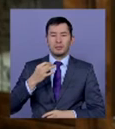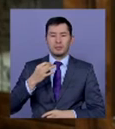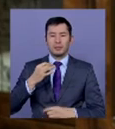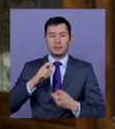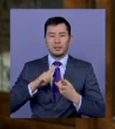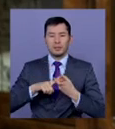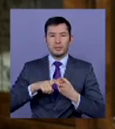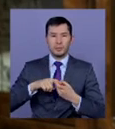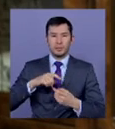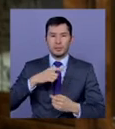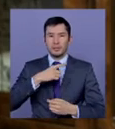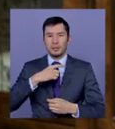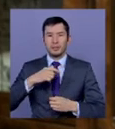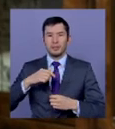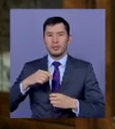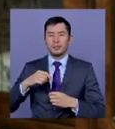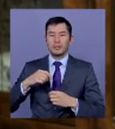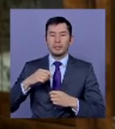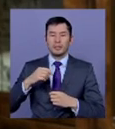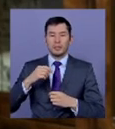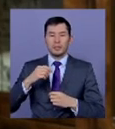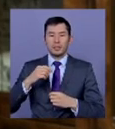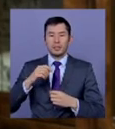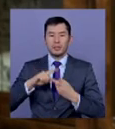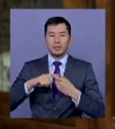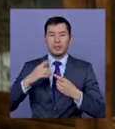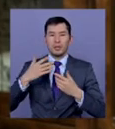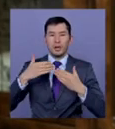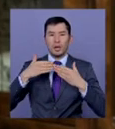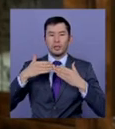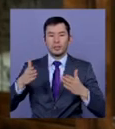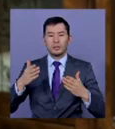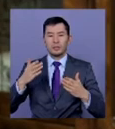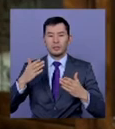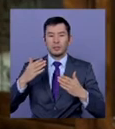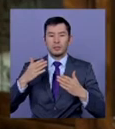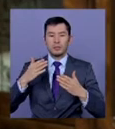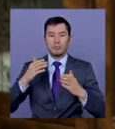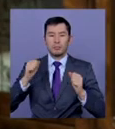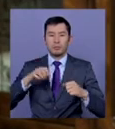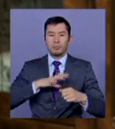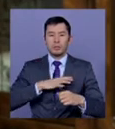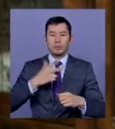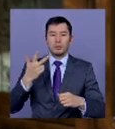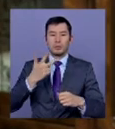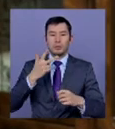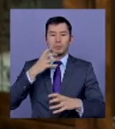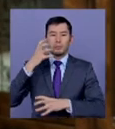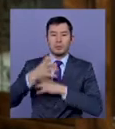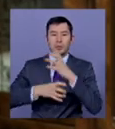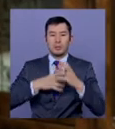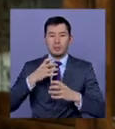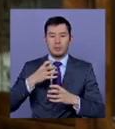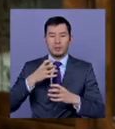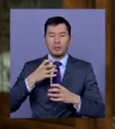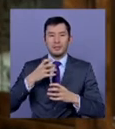Радикалды ағымдардың кеңеюі сияқты, бәлкім ашық бір аймақтық, бәлкім ғаламдық үшінші дүниежүзілік соғыс жайындағы әңгімелер